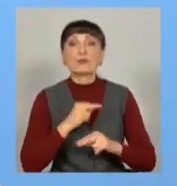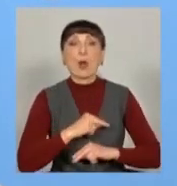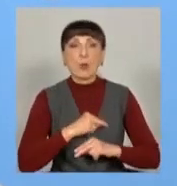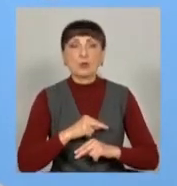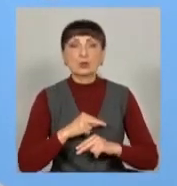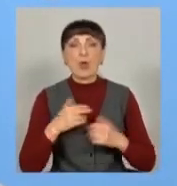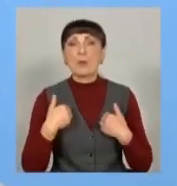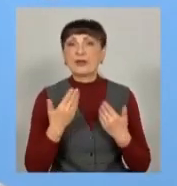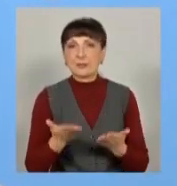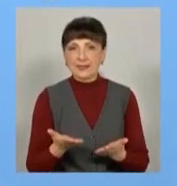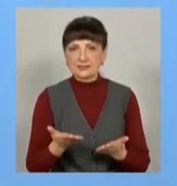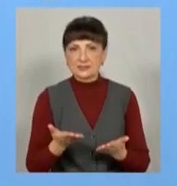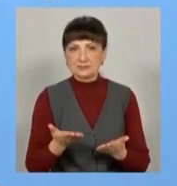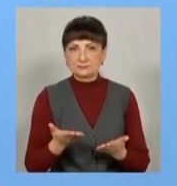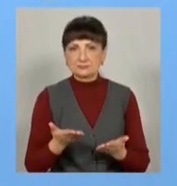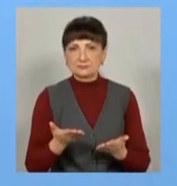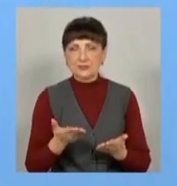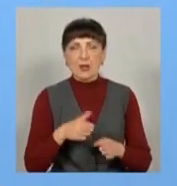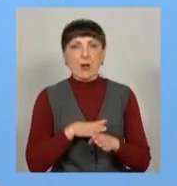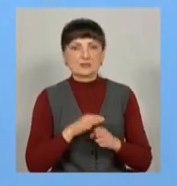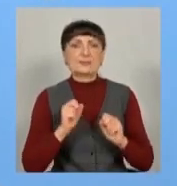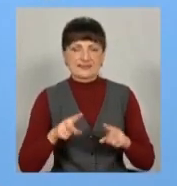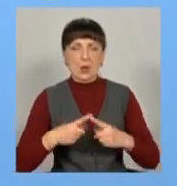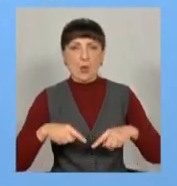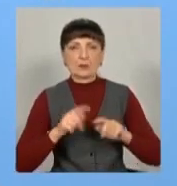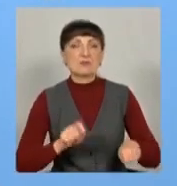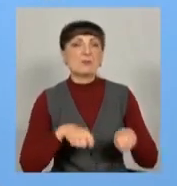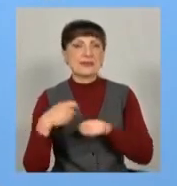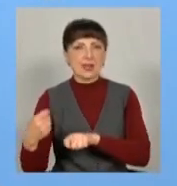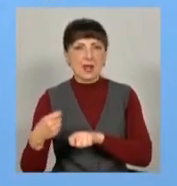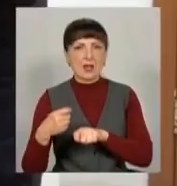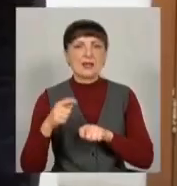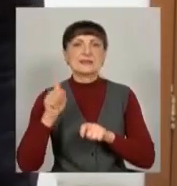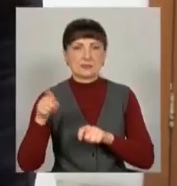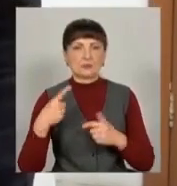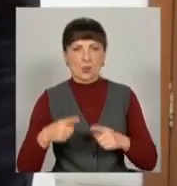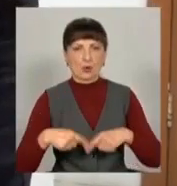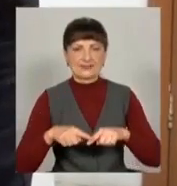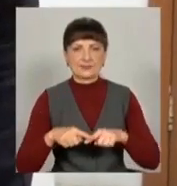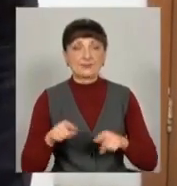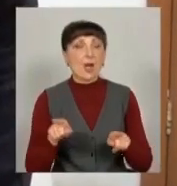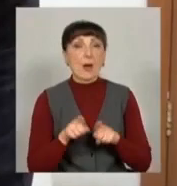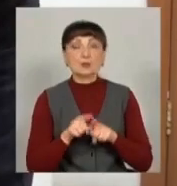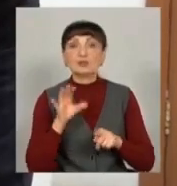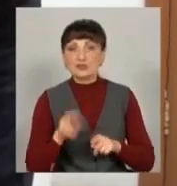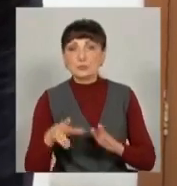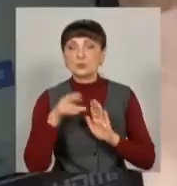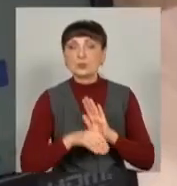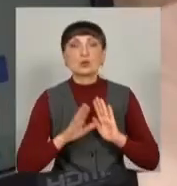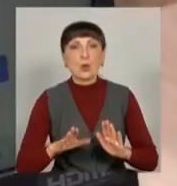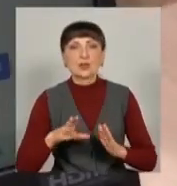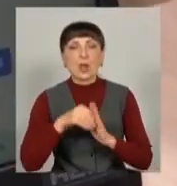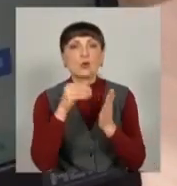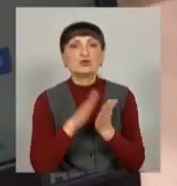по рекомендации уполномоченных органов мы передали в конкурентную среду. Отметим, подобные чипы предусмотрены только для